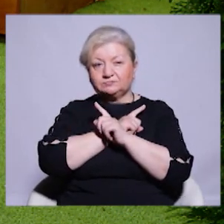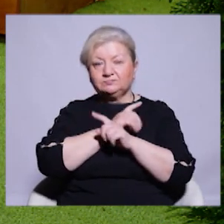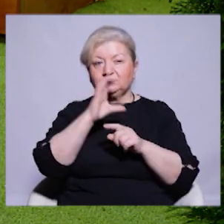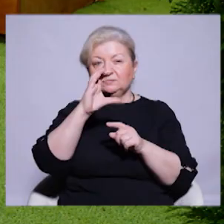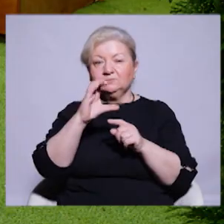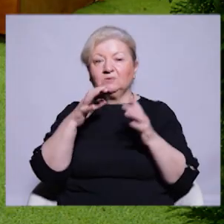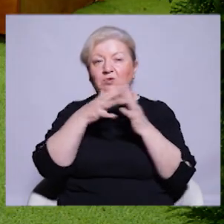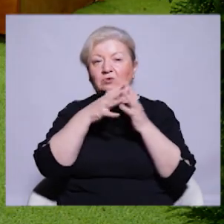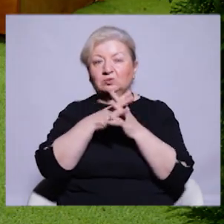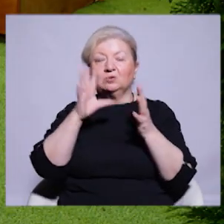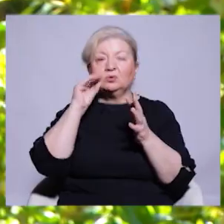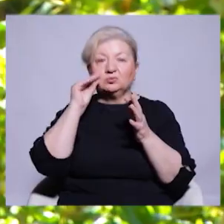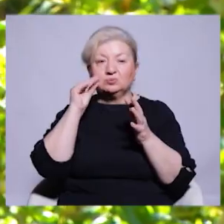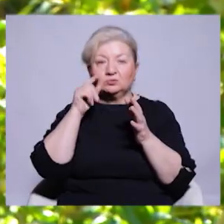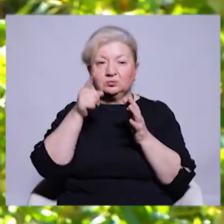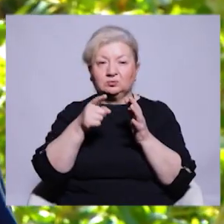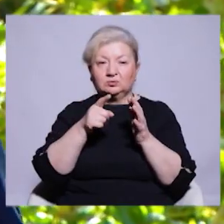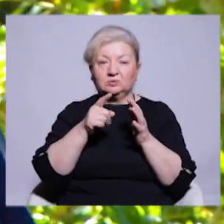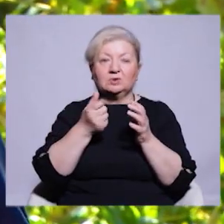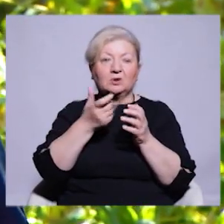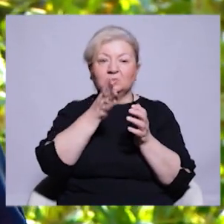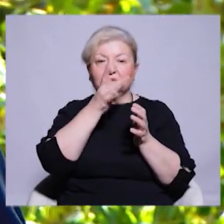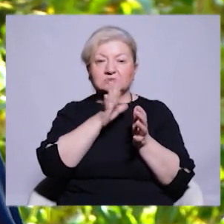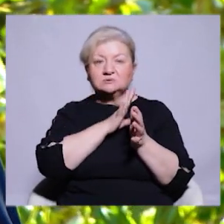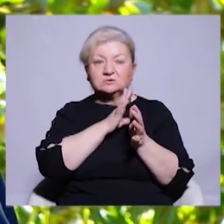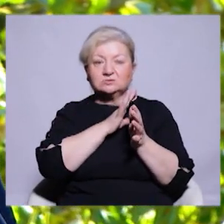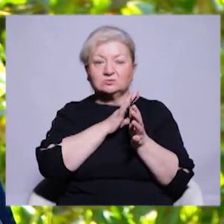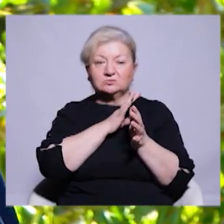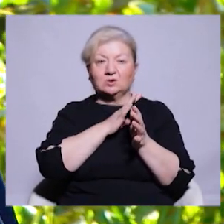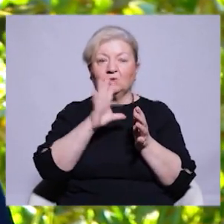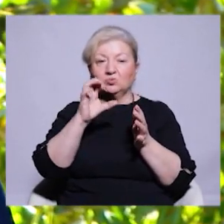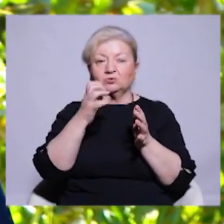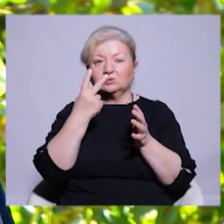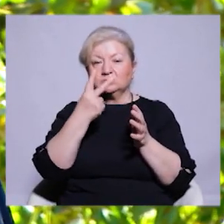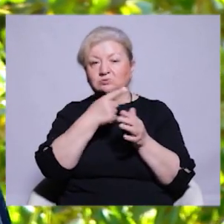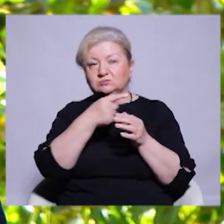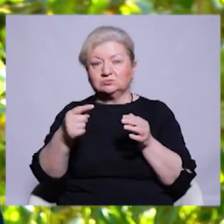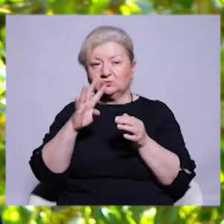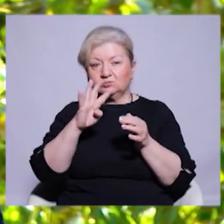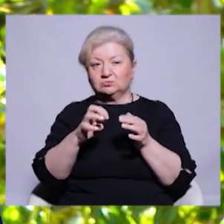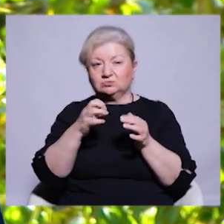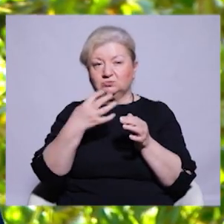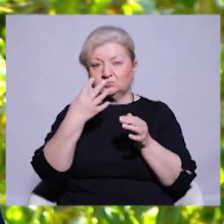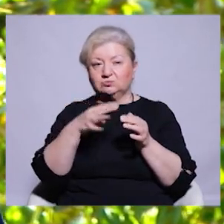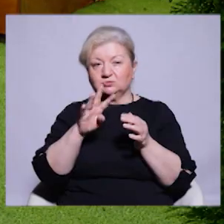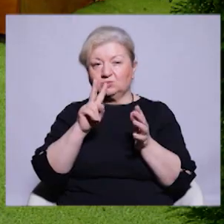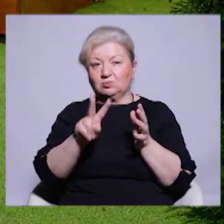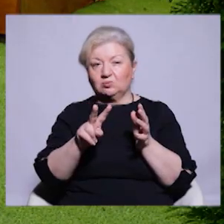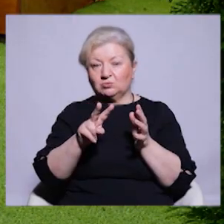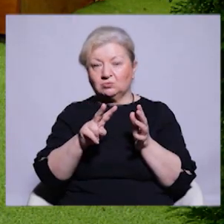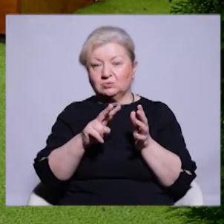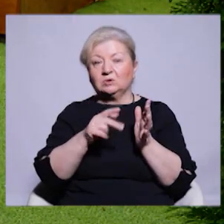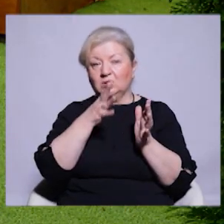სამგორის ველზე ბრძოლის დროს და რამდენი წელი იქნებოდა? ახლა 502-ს გამოვაკლებთ 452-ს და